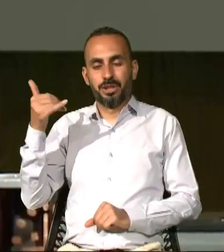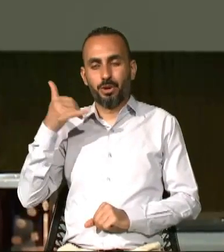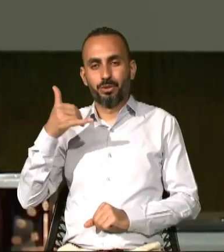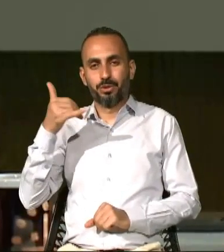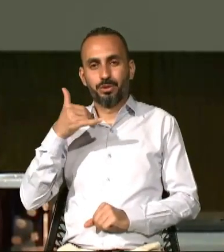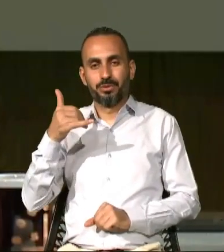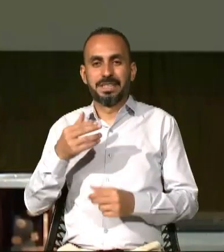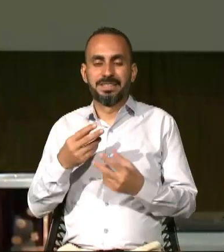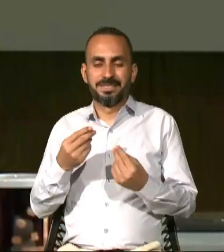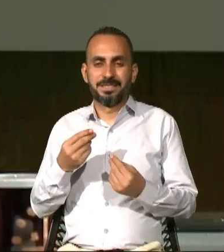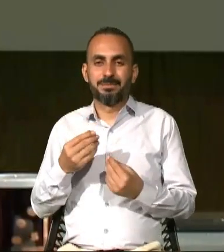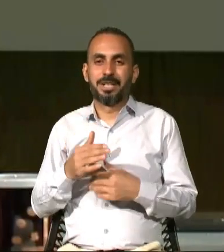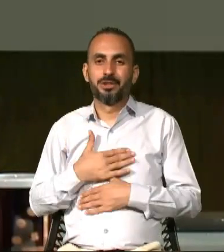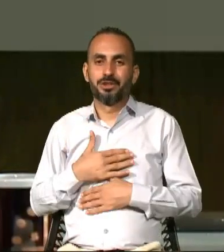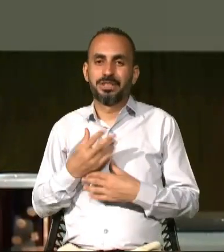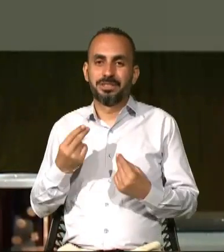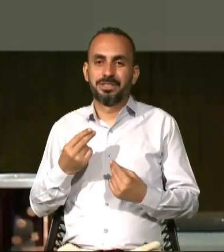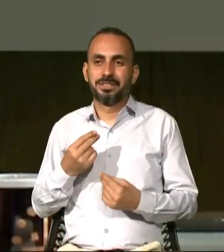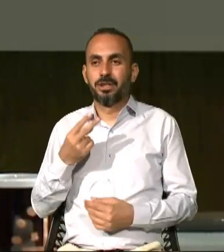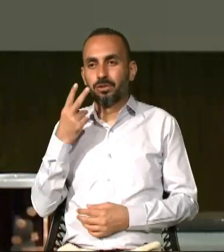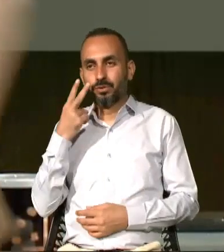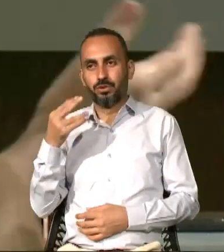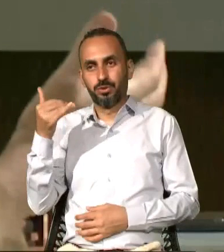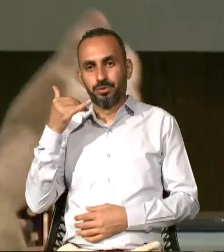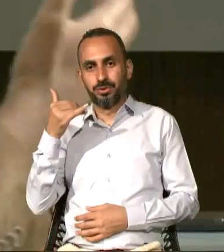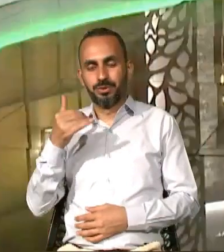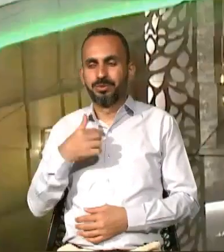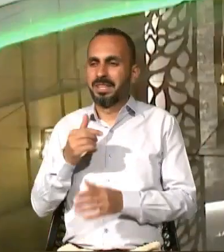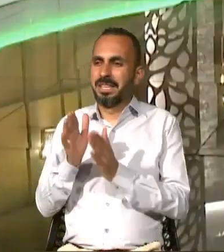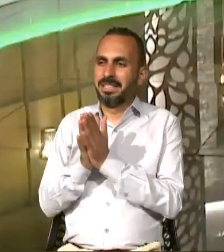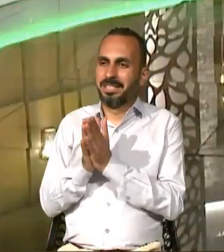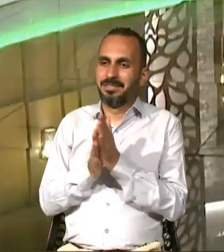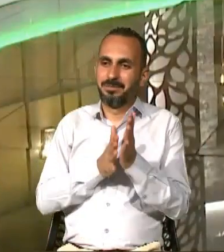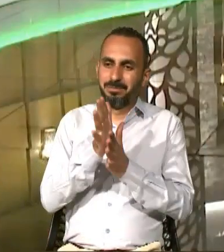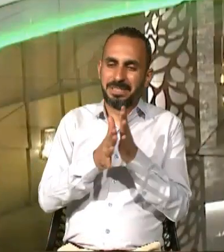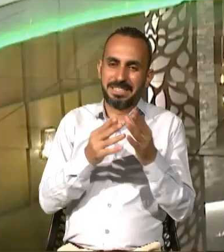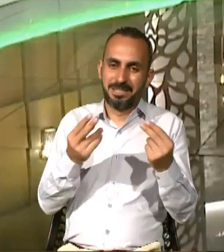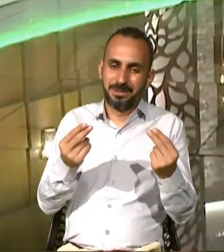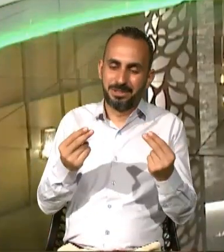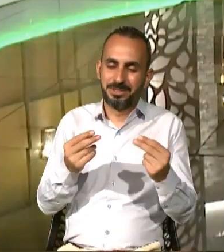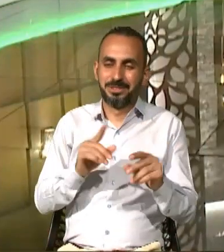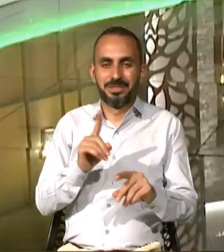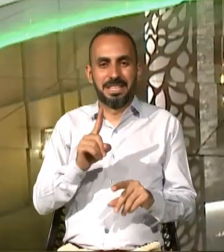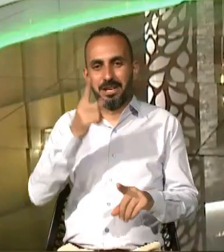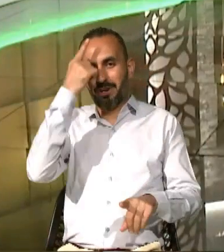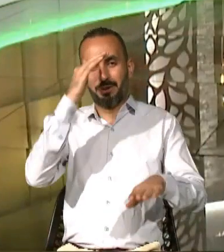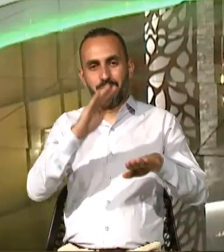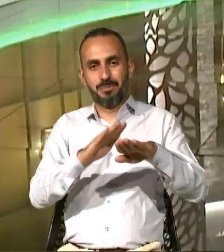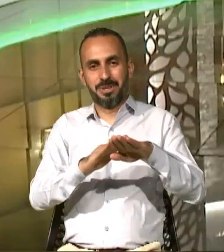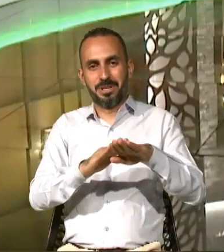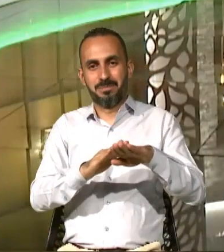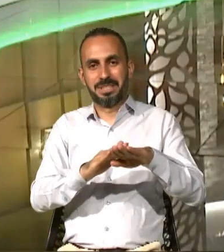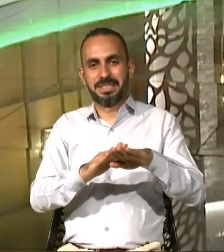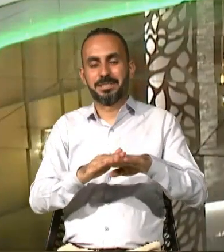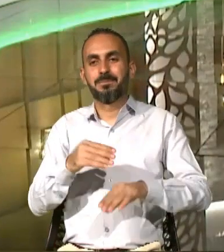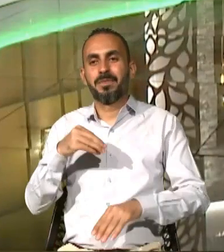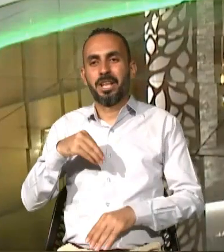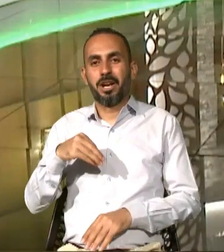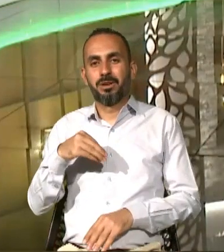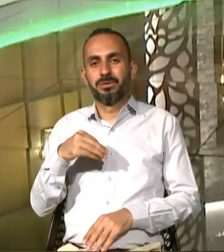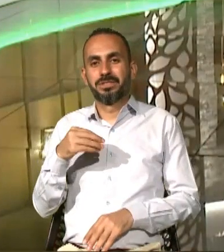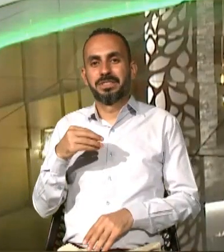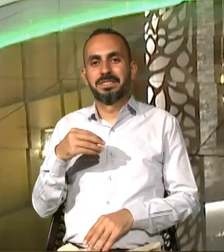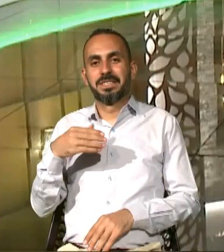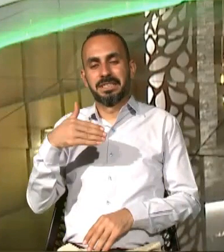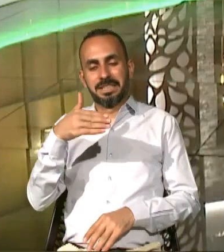يزعلوا مننا. لا ده لازم، لأن بقالهم وقت منتظرين يعني. سوري أنا الأسف إن كلامي. ربنا يباركك، لازم نكمل كمان الحديث ده معاك